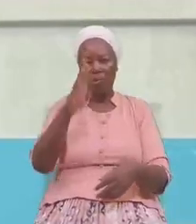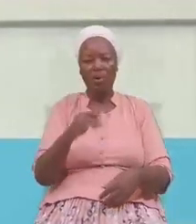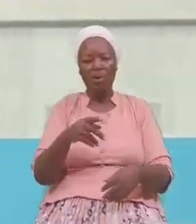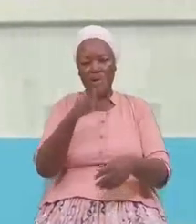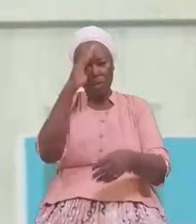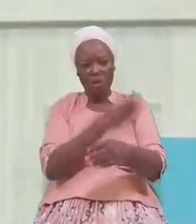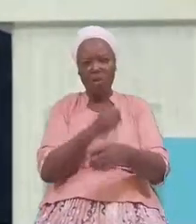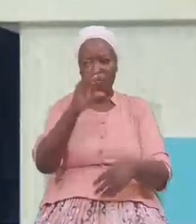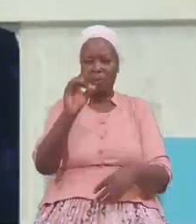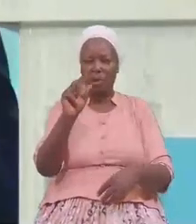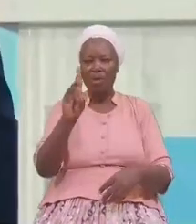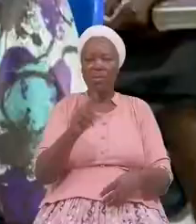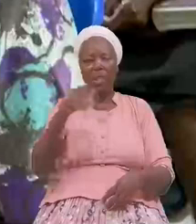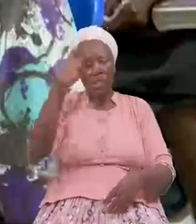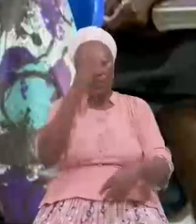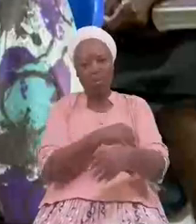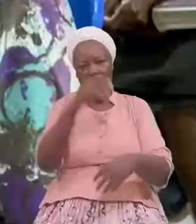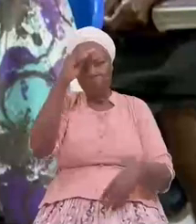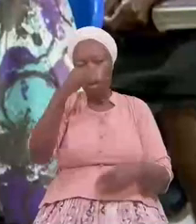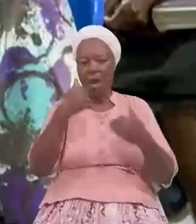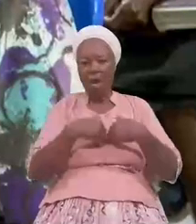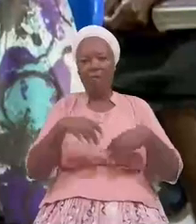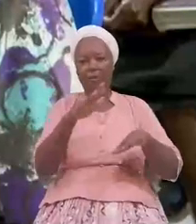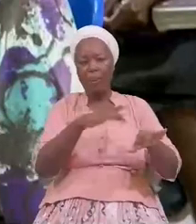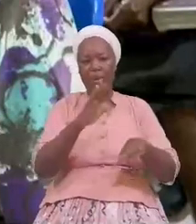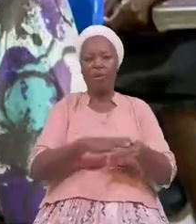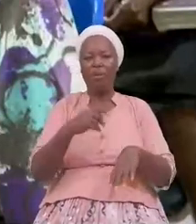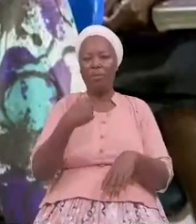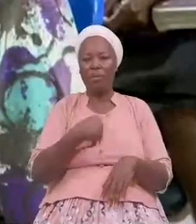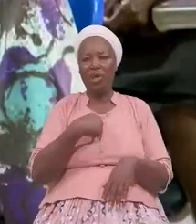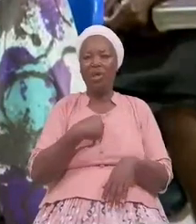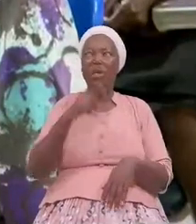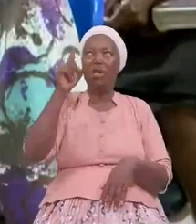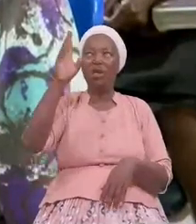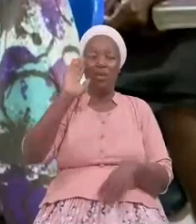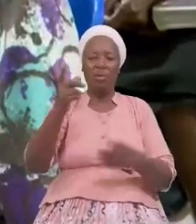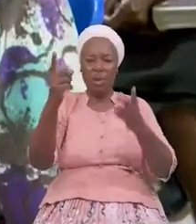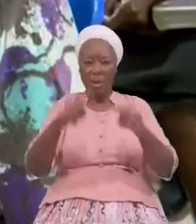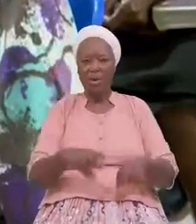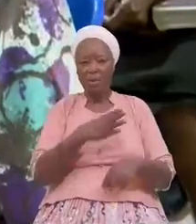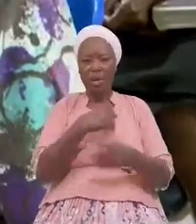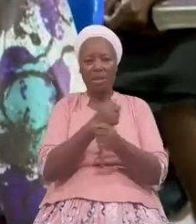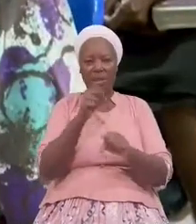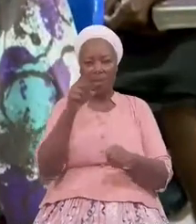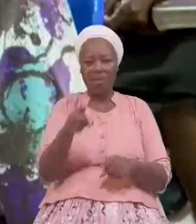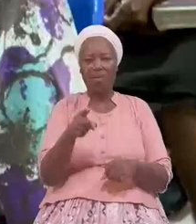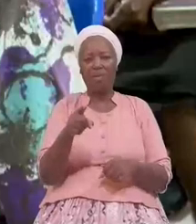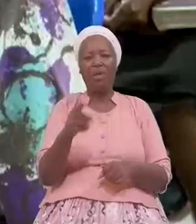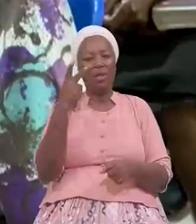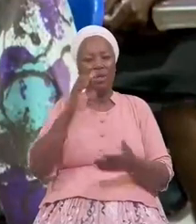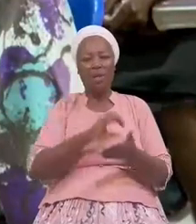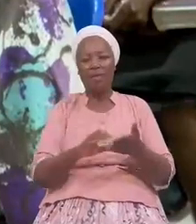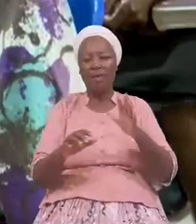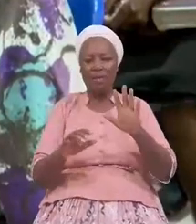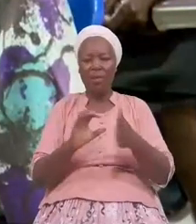de l'homme, aie pitié de moi. Il viendra et te sauvera. Verset 5.